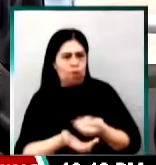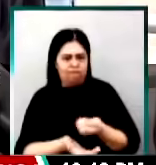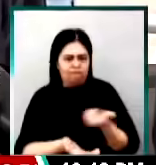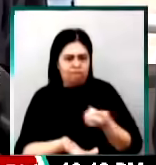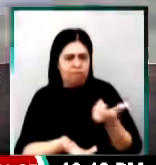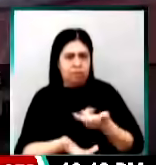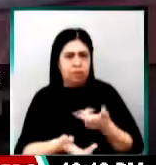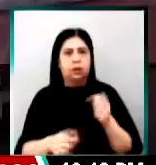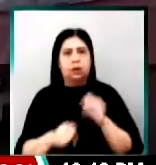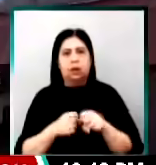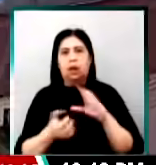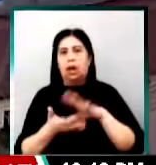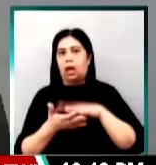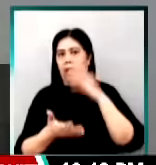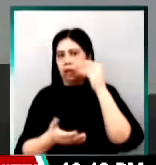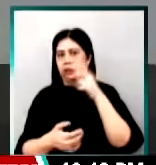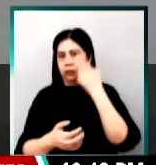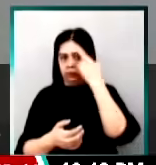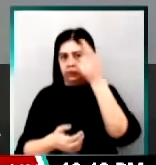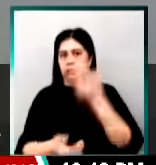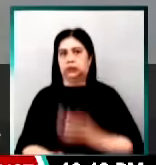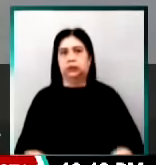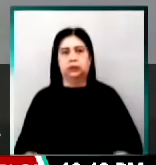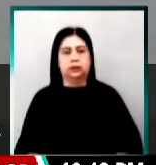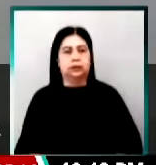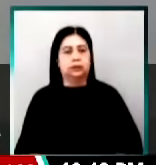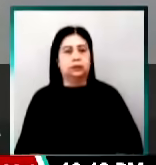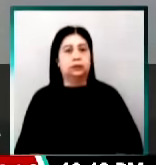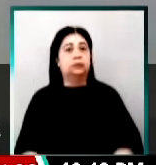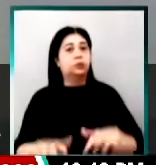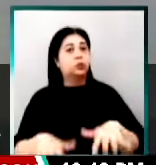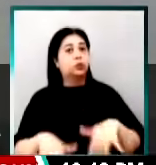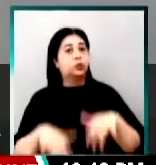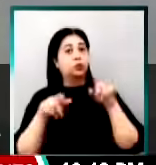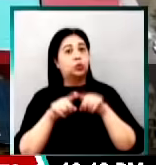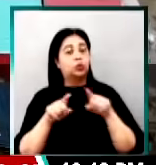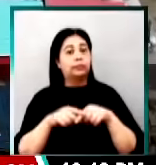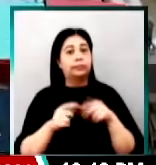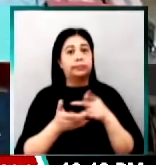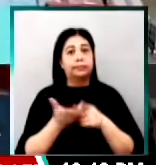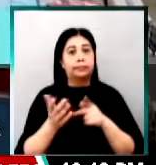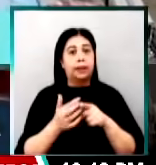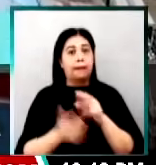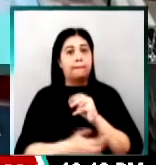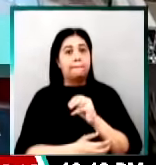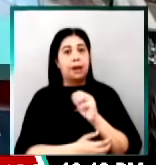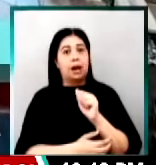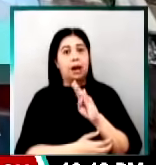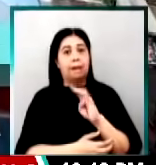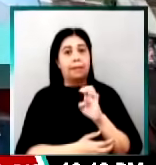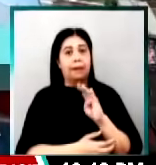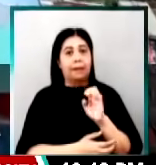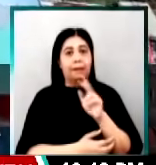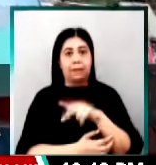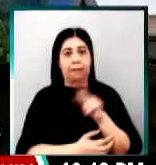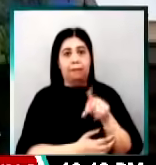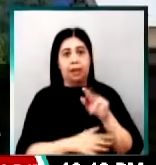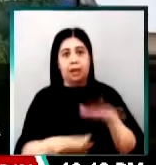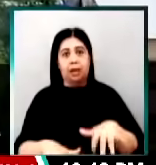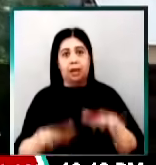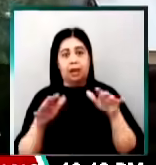mahalin mo mismo yun. Binahari ng malaking bahagi ng Makabebe, Pampanga dahil sa pag-ulan. As of 4